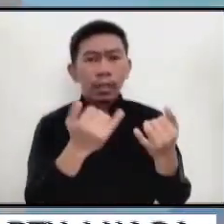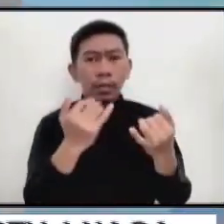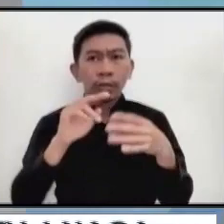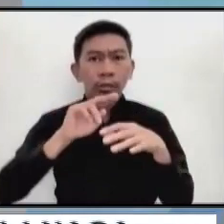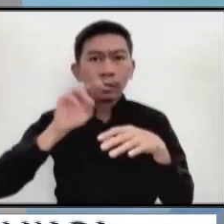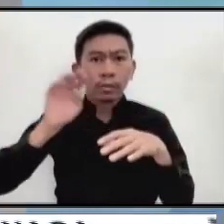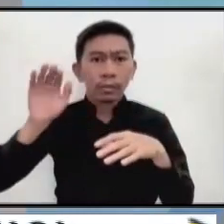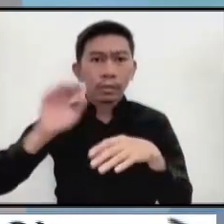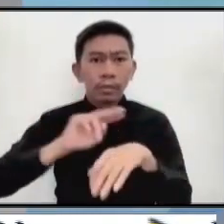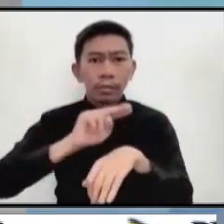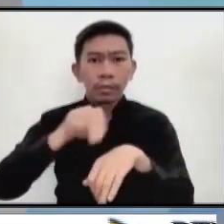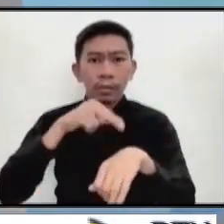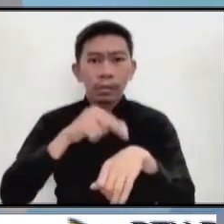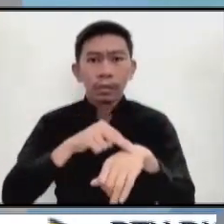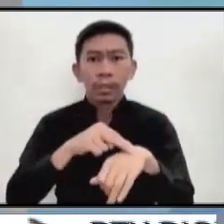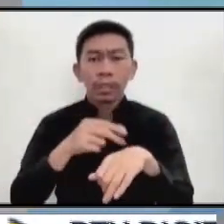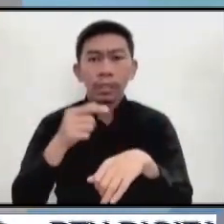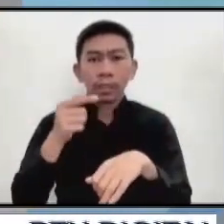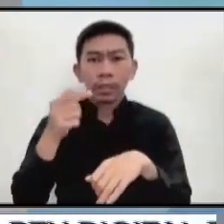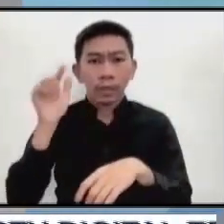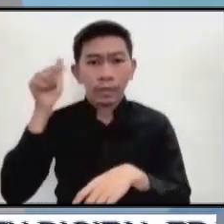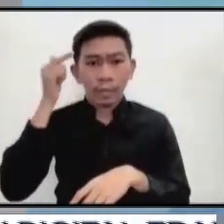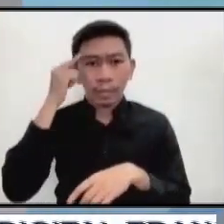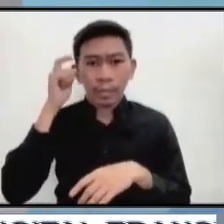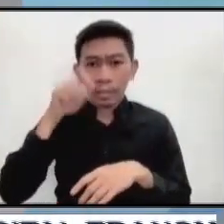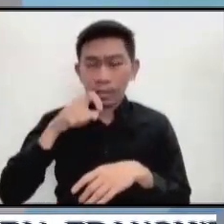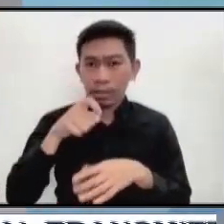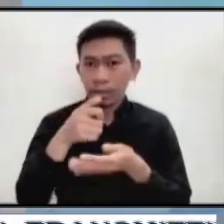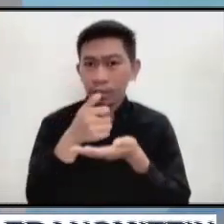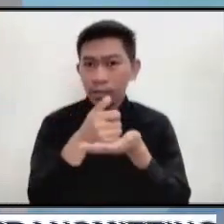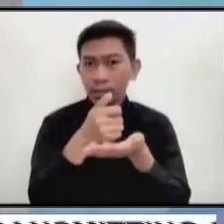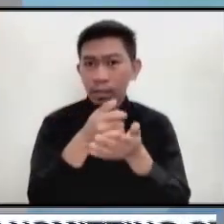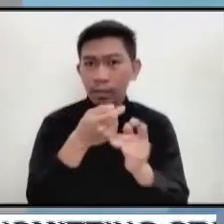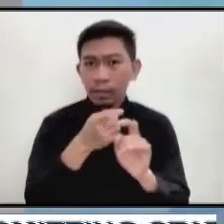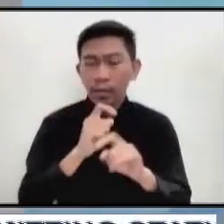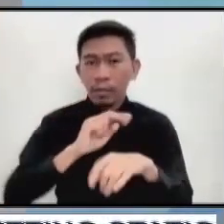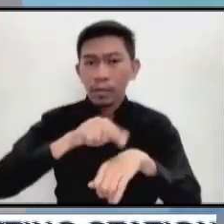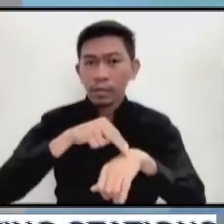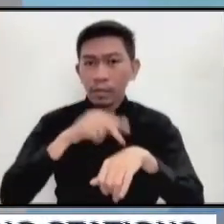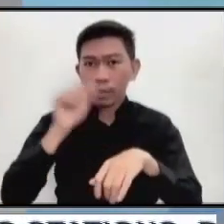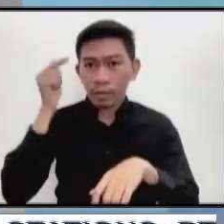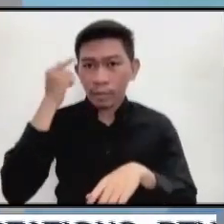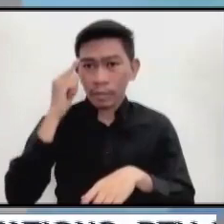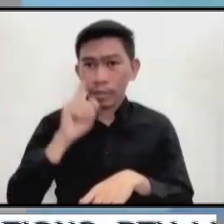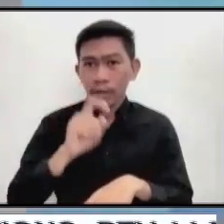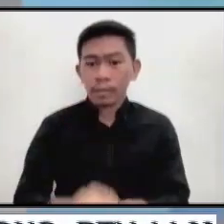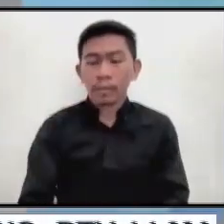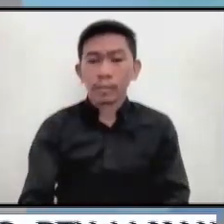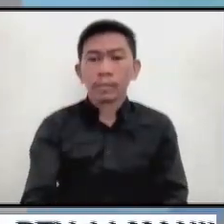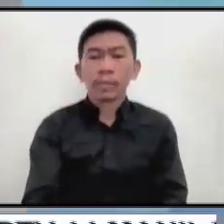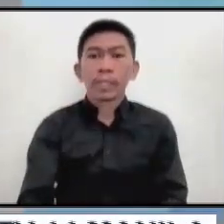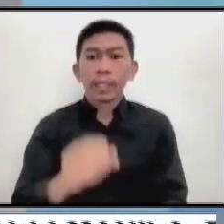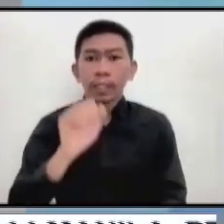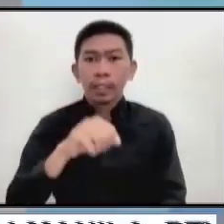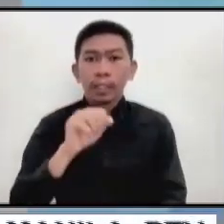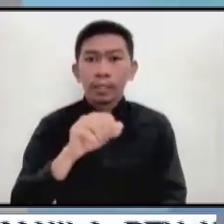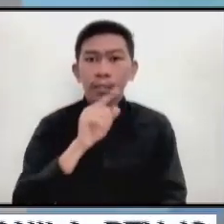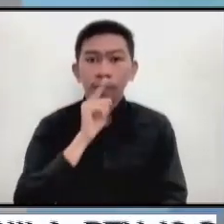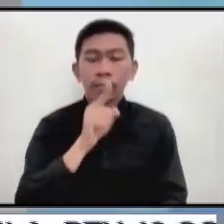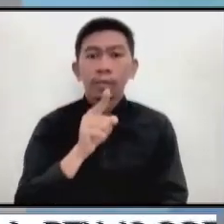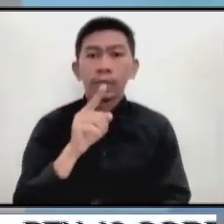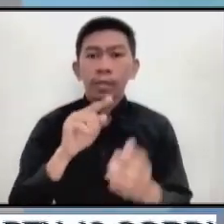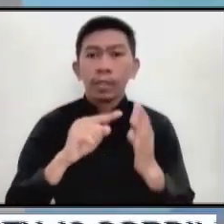ba ng assistance mula sa national government? Yes po, actually nung nag-start pa ang